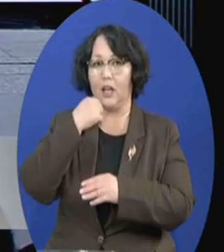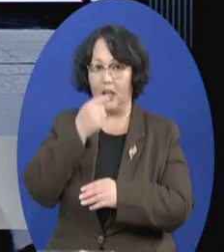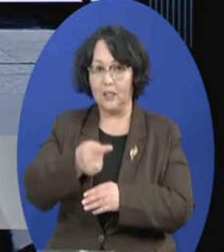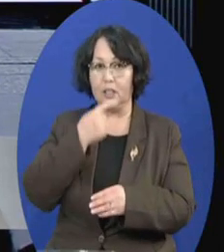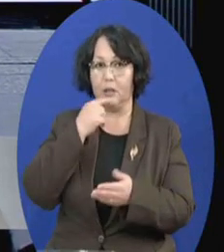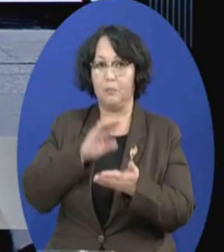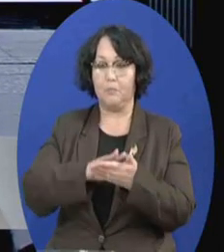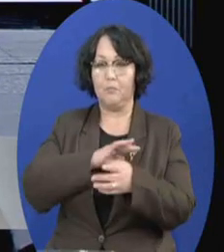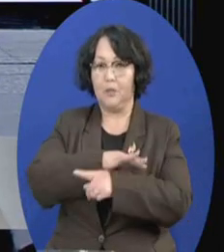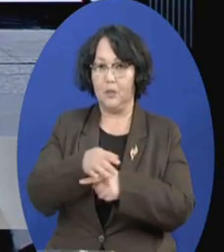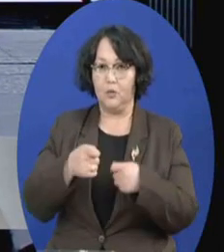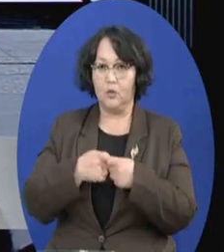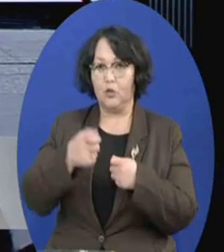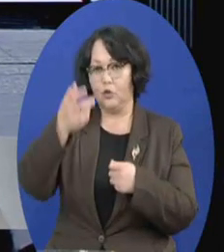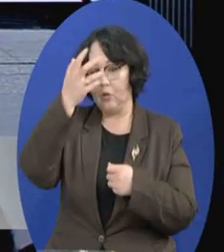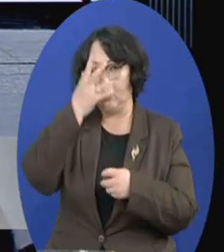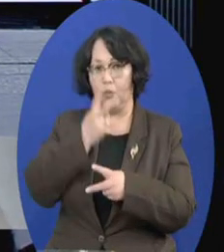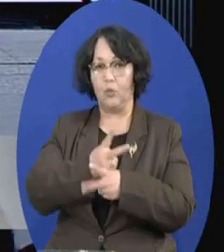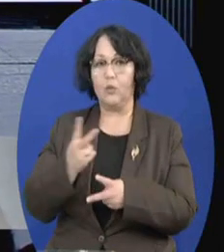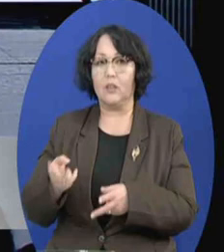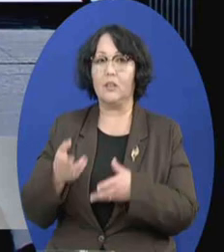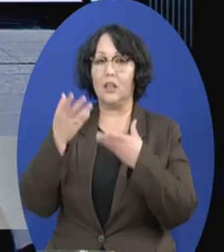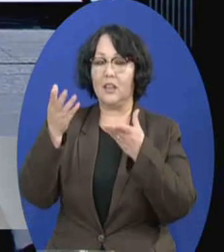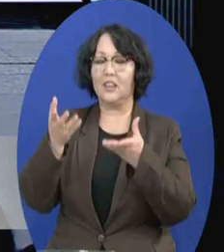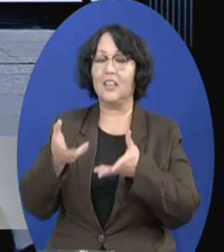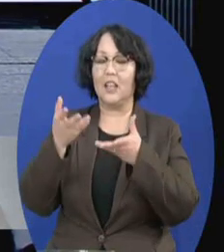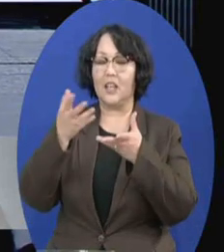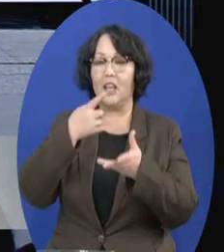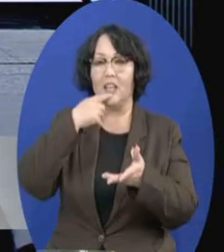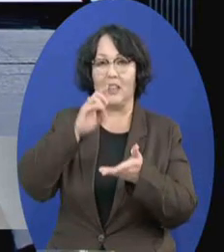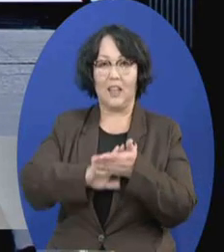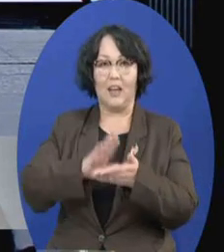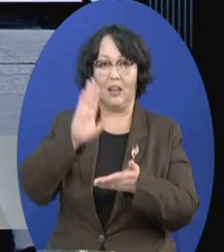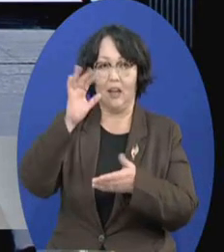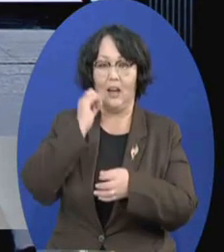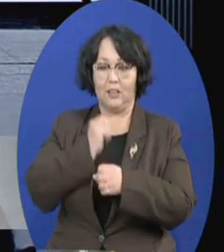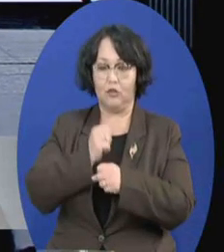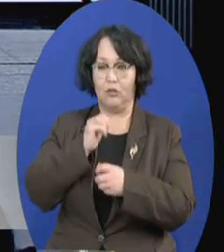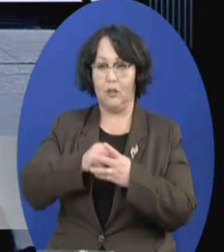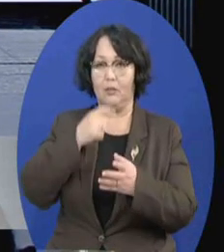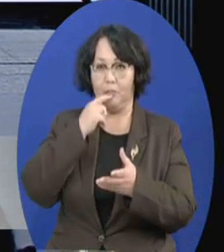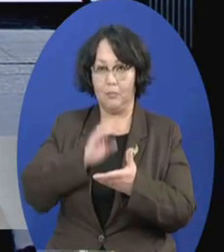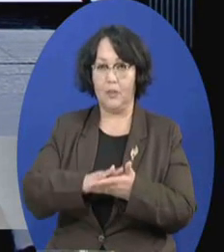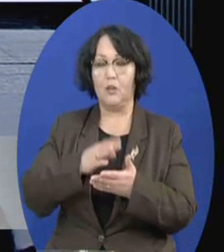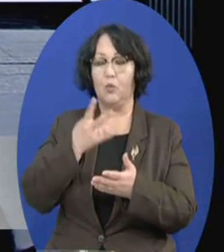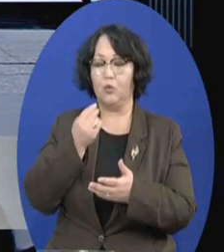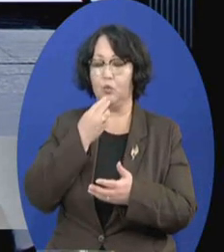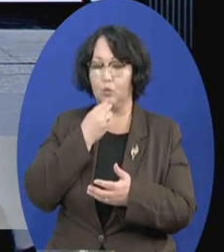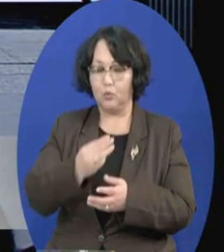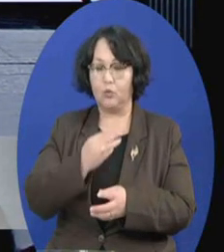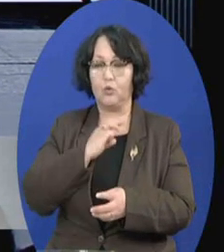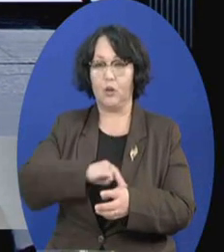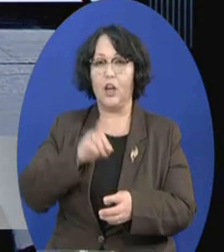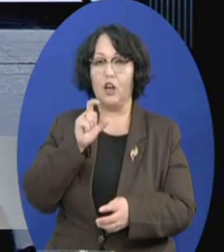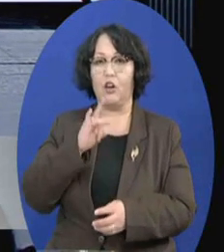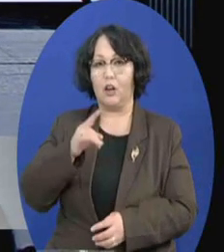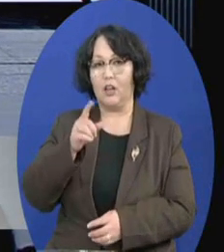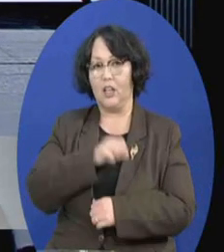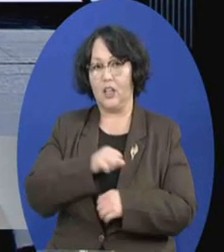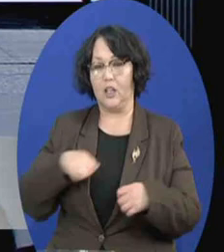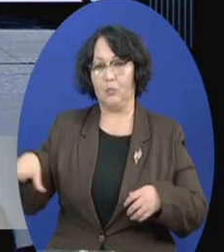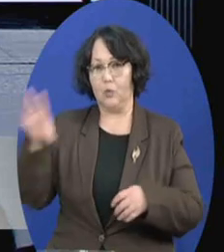хэрэгжүүлэн төрийн хуулийг эрхмэлэн дэдэлж өргөсөн тангарахтаа үнэнч байж эх орн ард түмнийхээ сайн сайхны